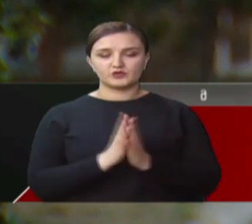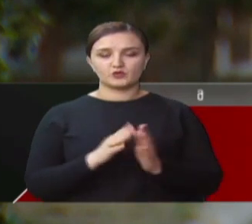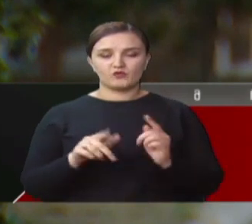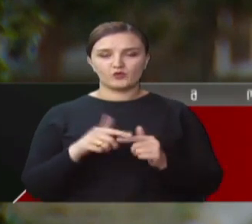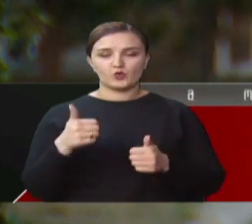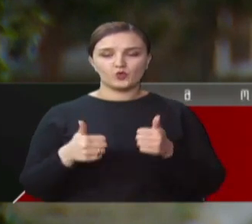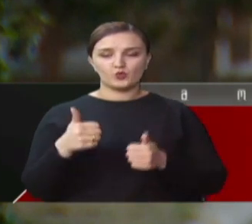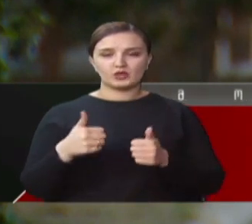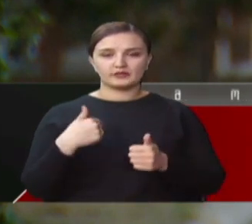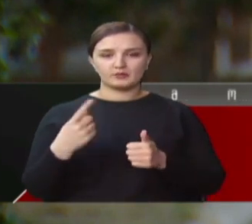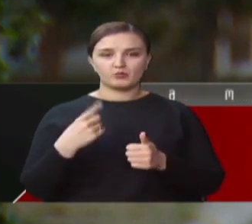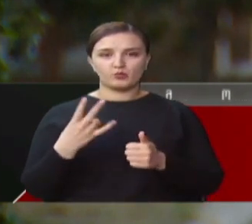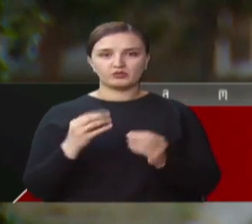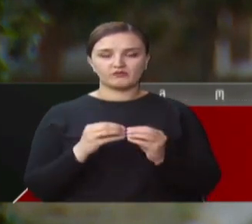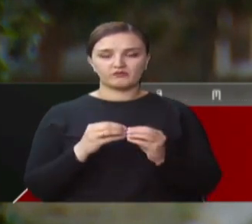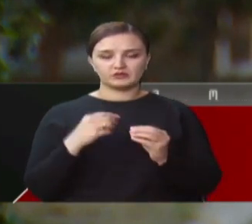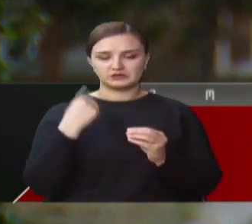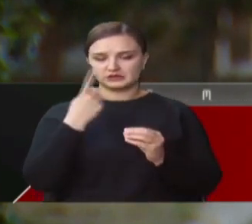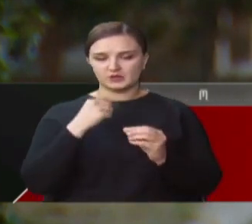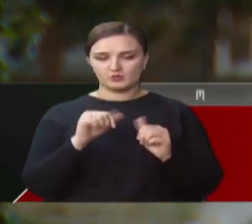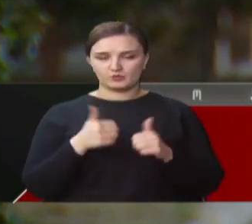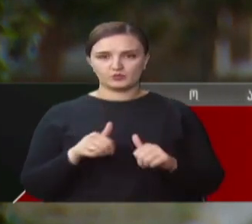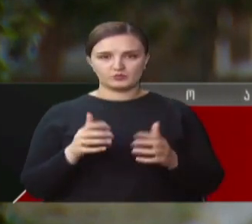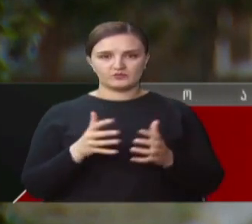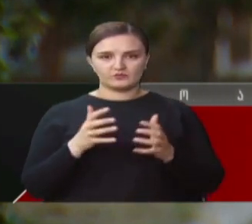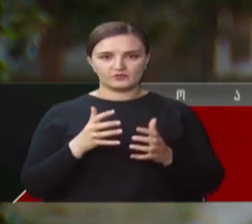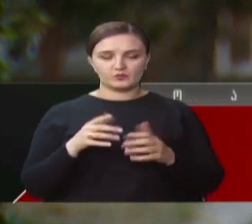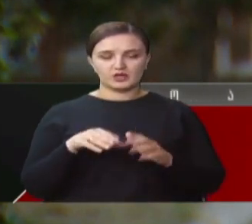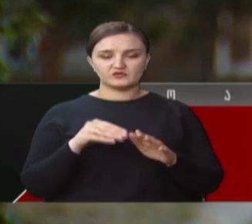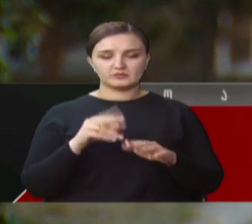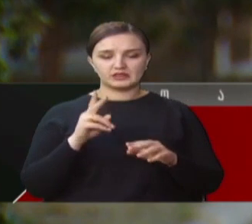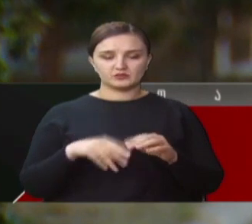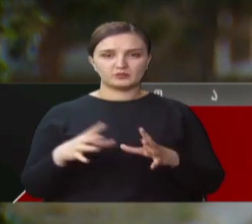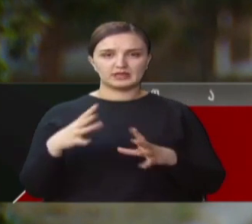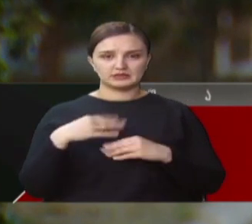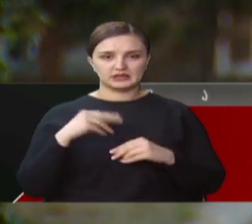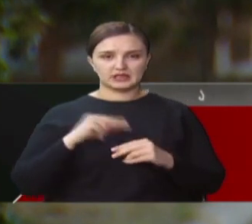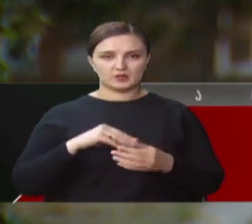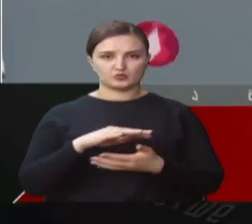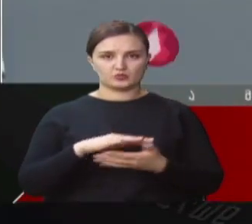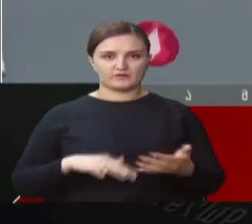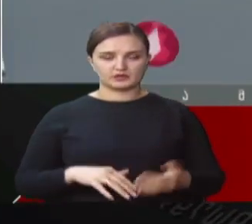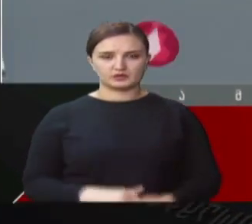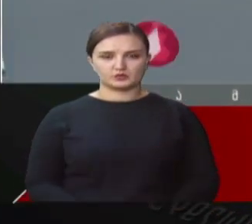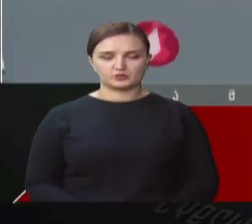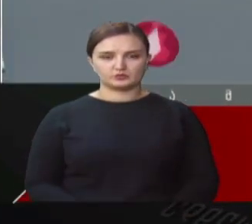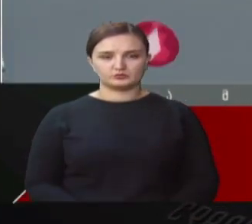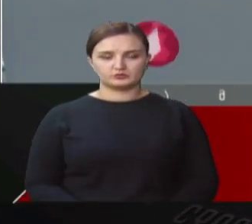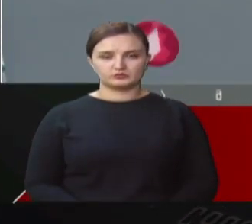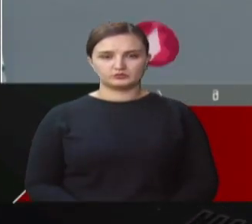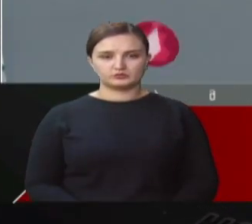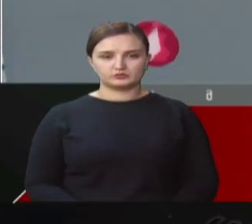სახე, რომ მას შემდეგ არჩევნები, რაც დასრულდება, ჩვენ შევძლოთ და გავაგრძელოთ ერთმანეთთან თანამშრომლობა. ასუსტებს თუ არა ასეთი შინა